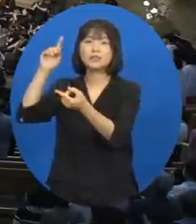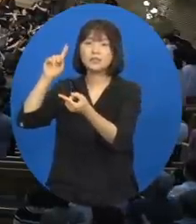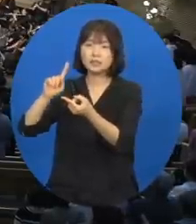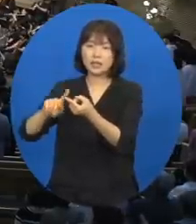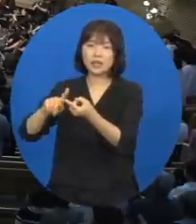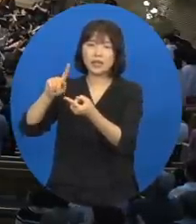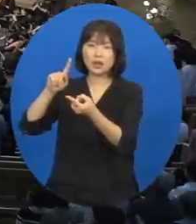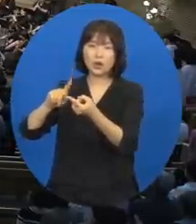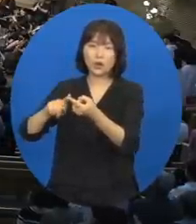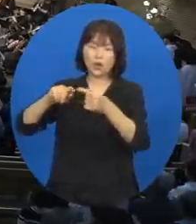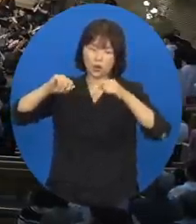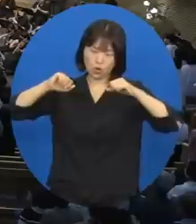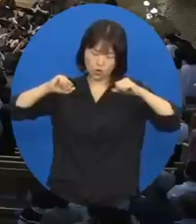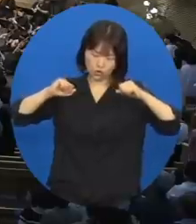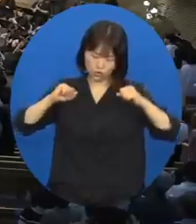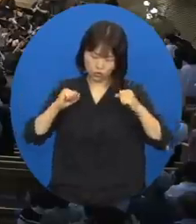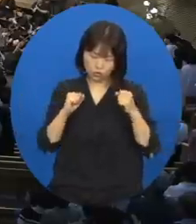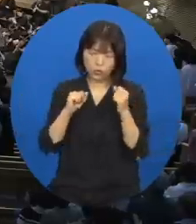이끄시는 대로